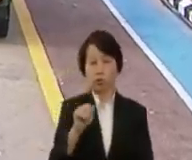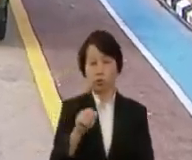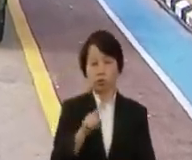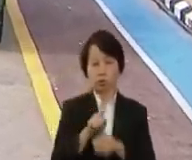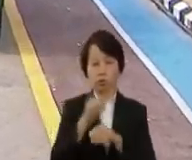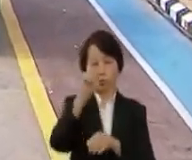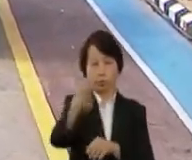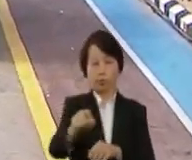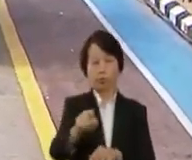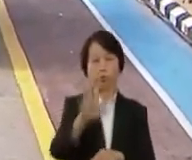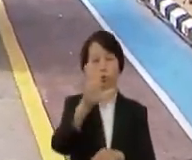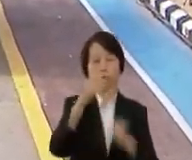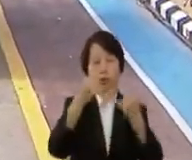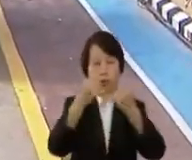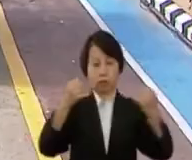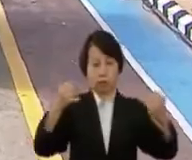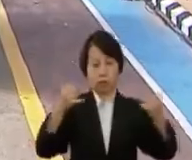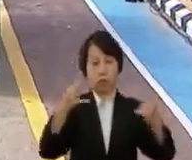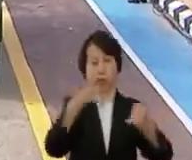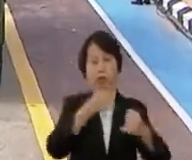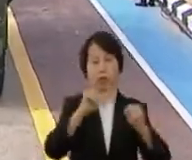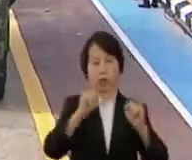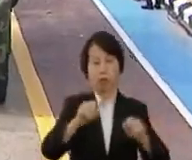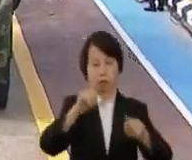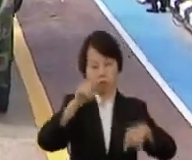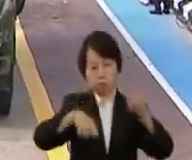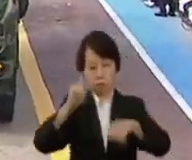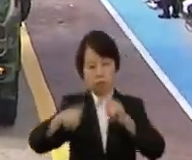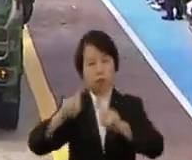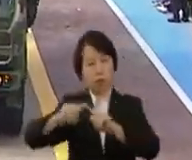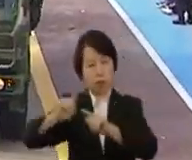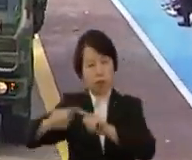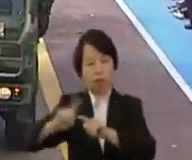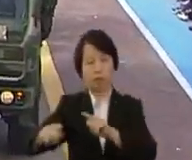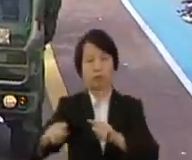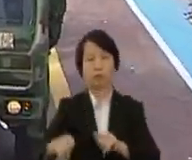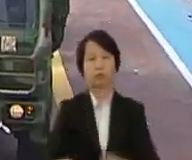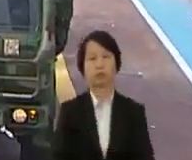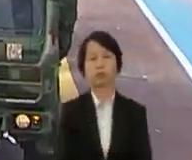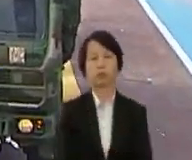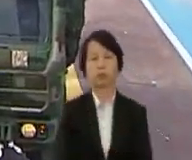5 jenis roket dari kaliber yang berbeza.